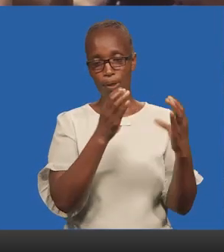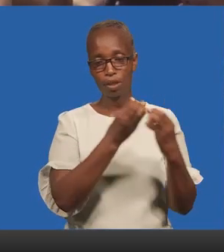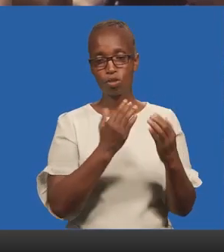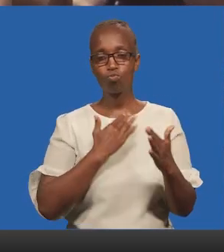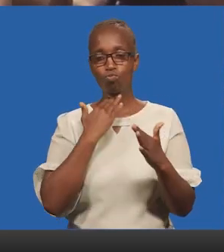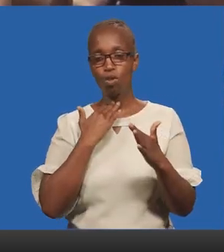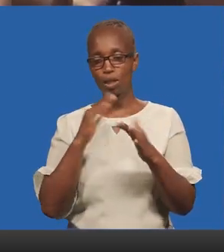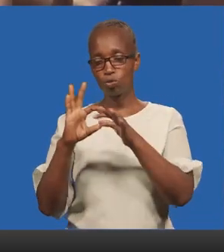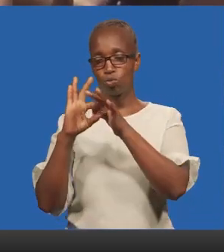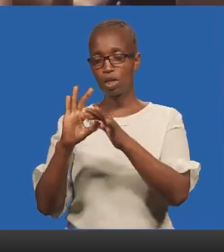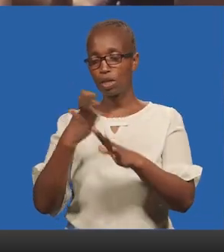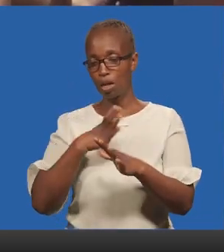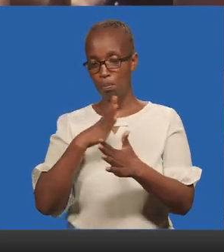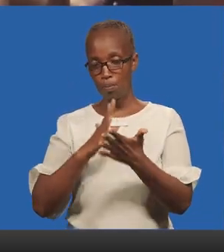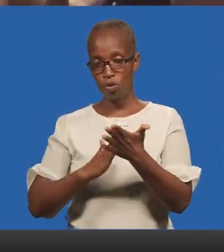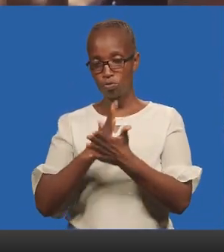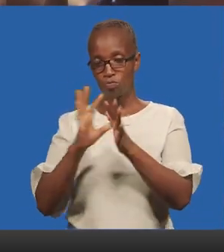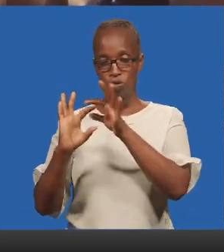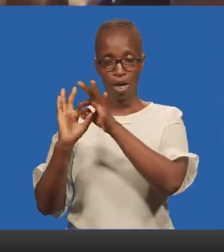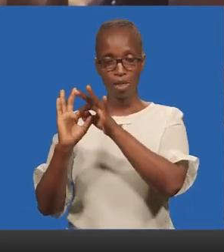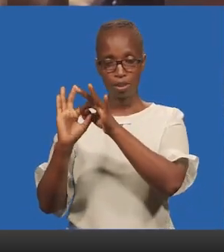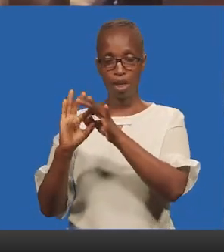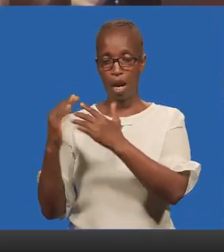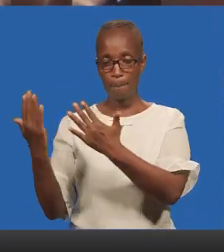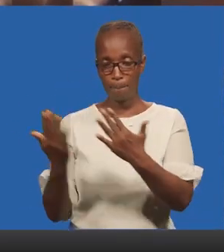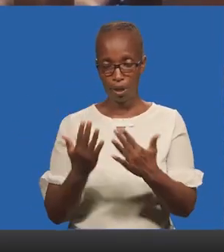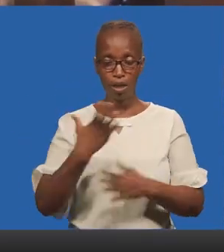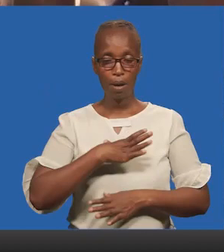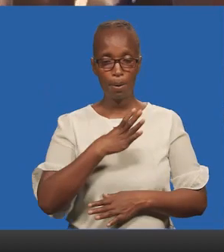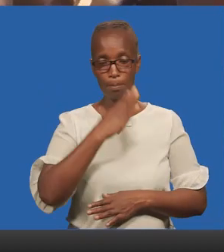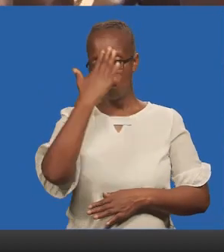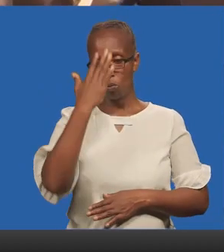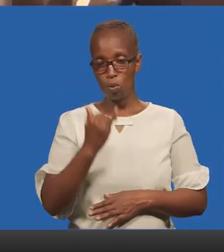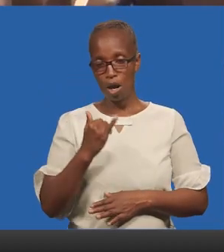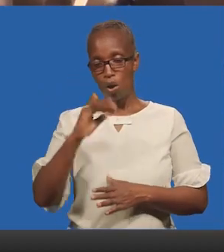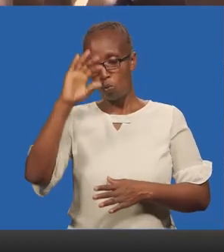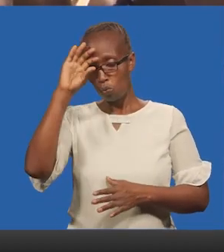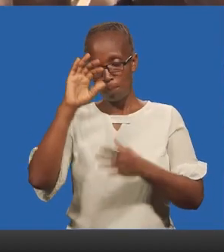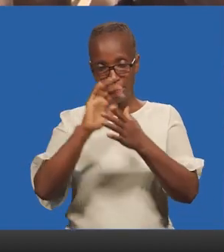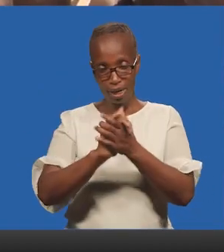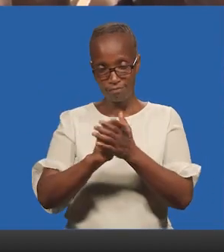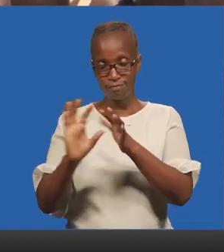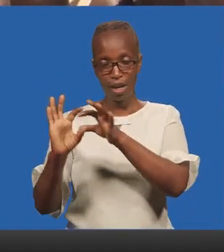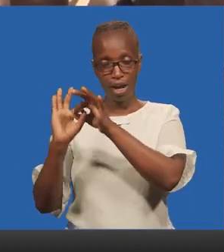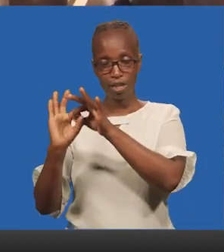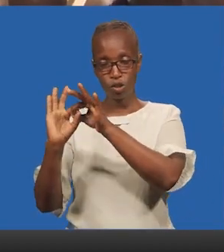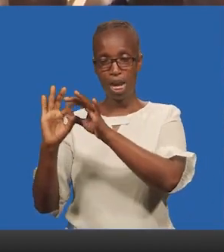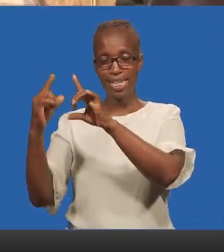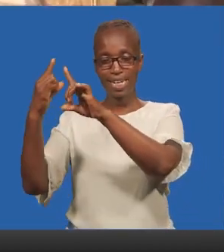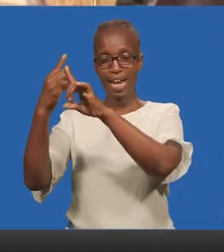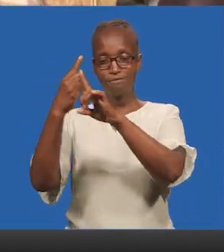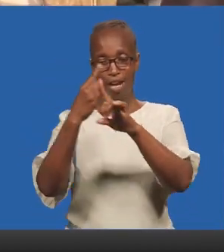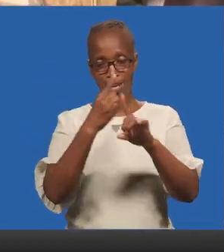our people through culture. We want to bring our people because we believe culture is